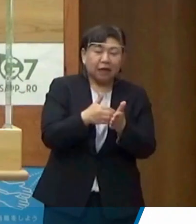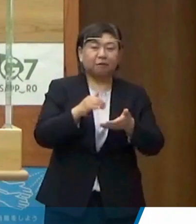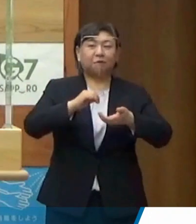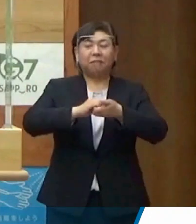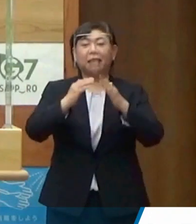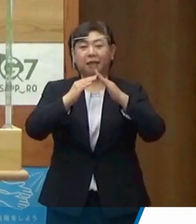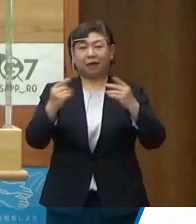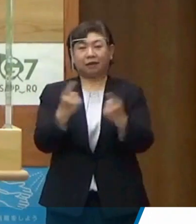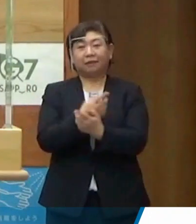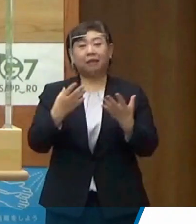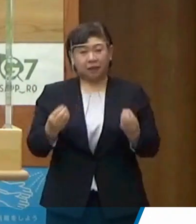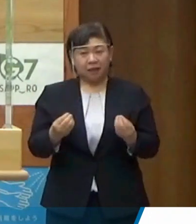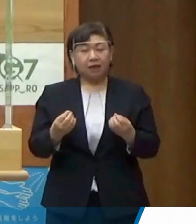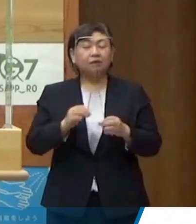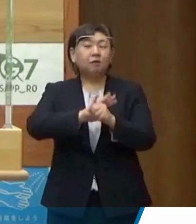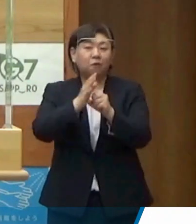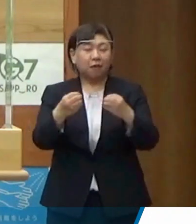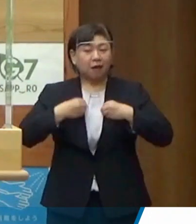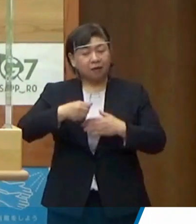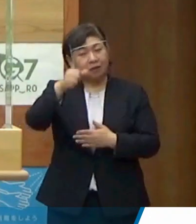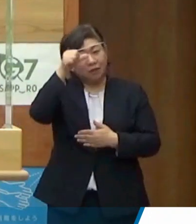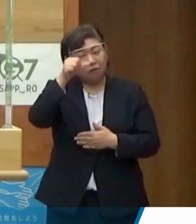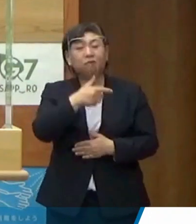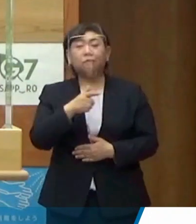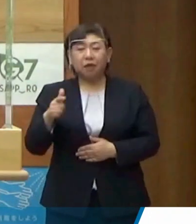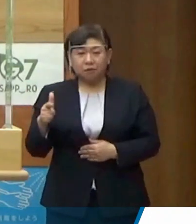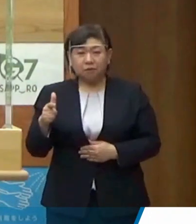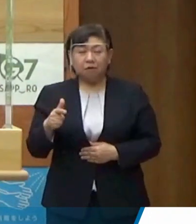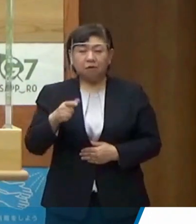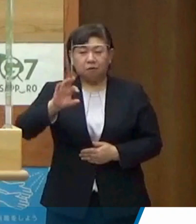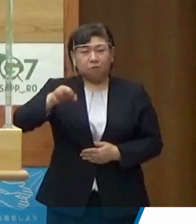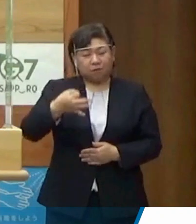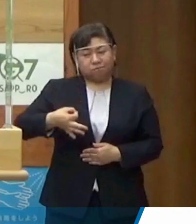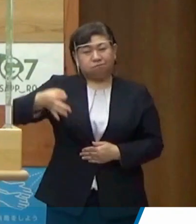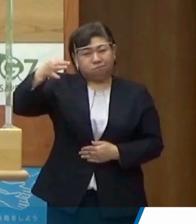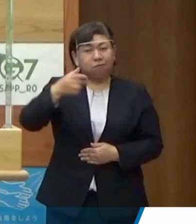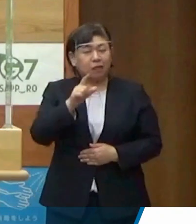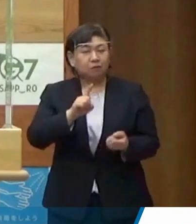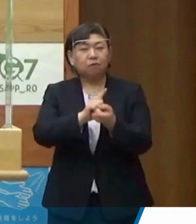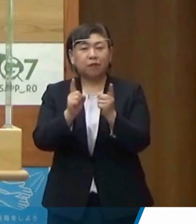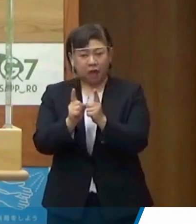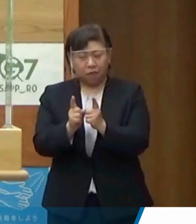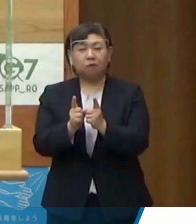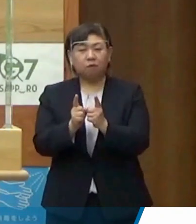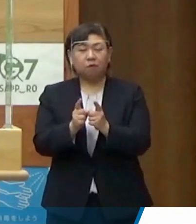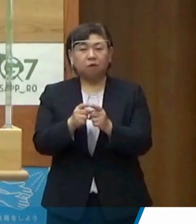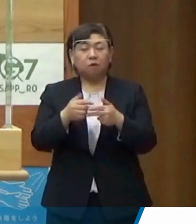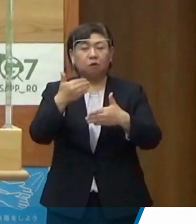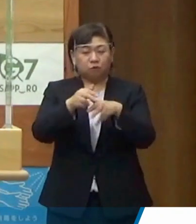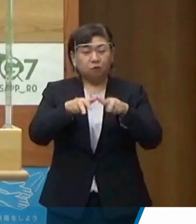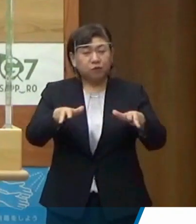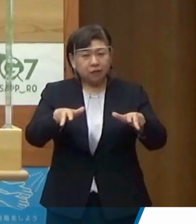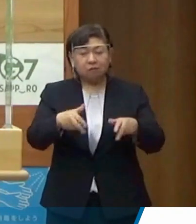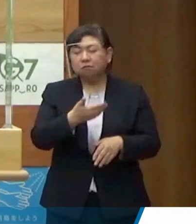わけでありますが、新型コロナウイルス感染症をはじめ物価高騰への対応など動静上の重要課